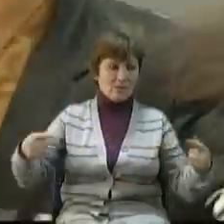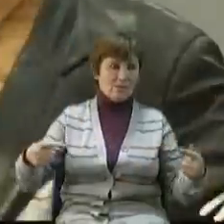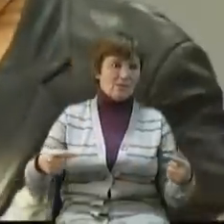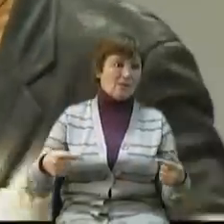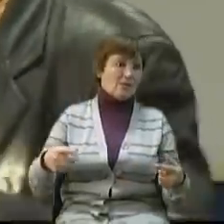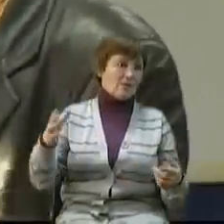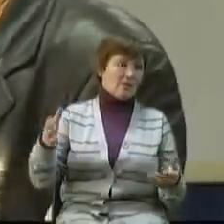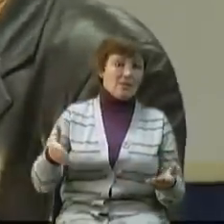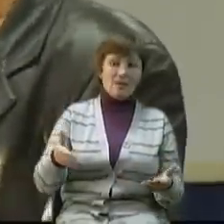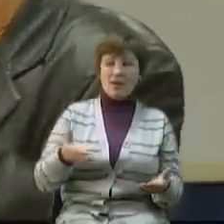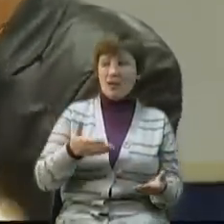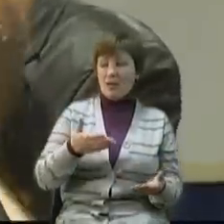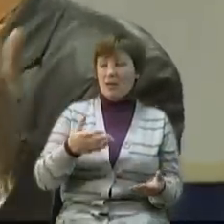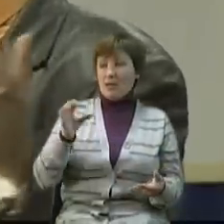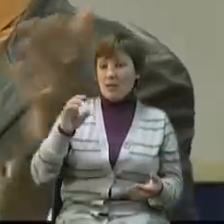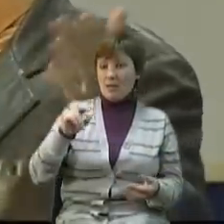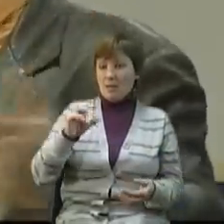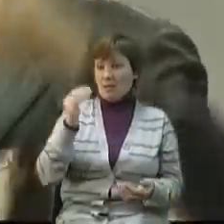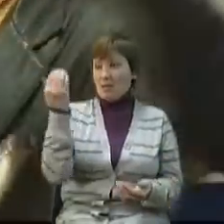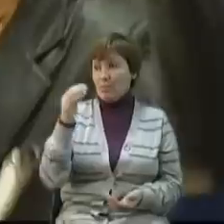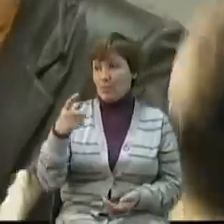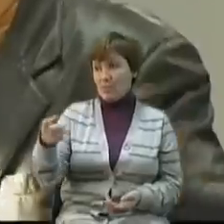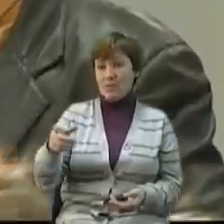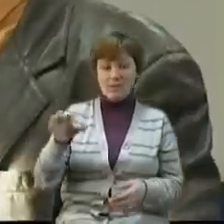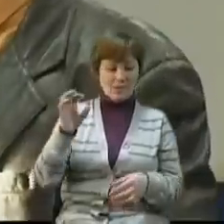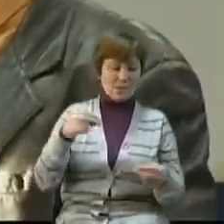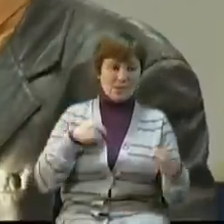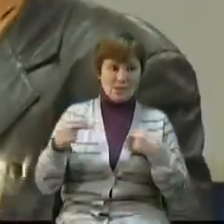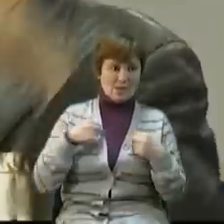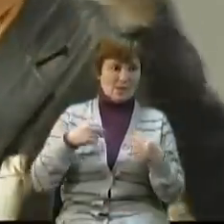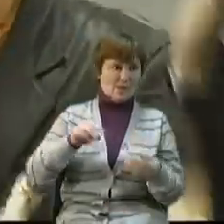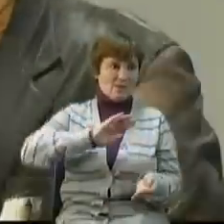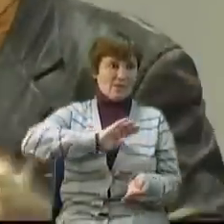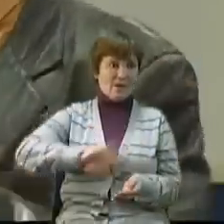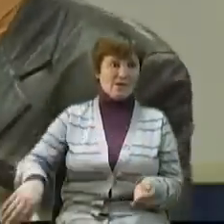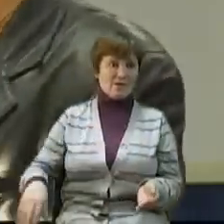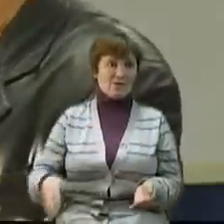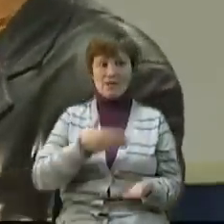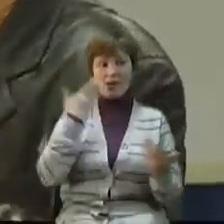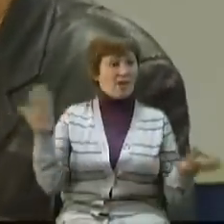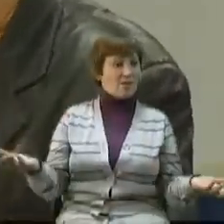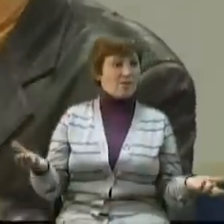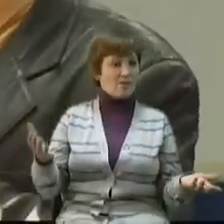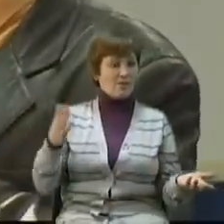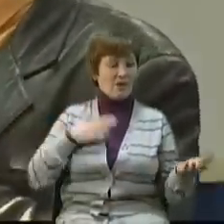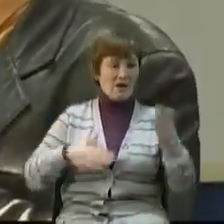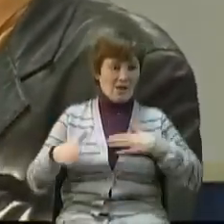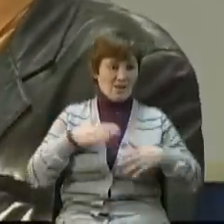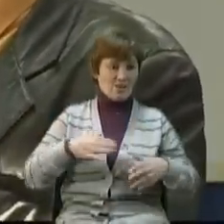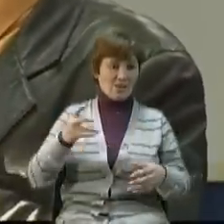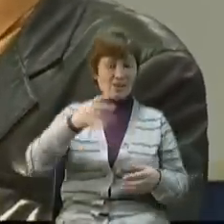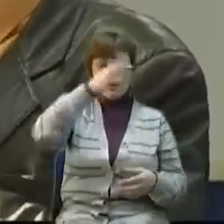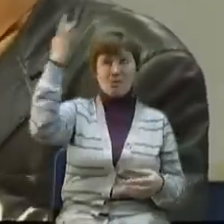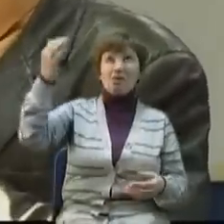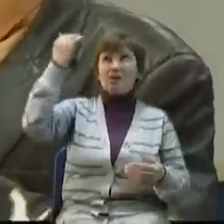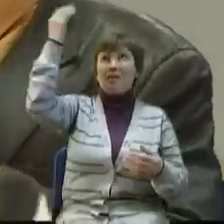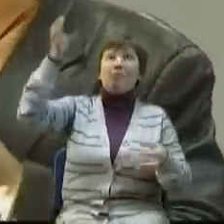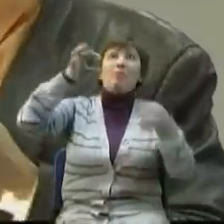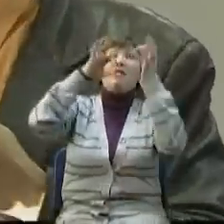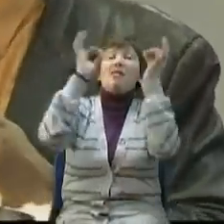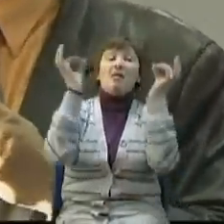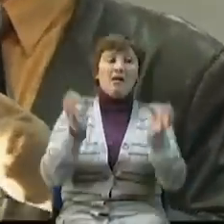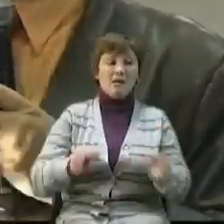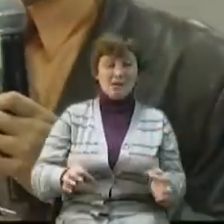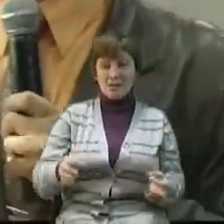был избавлен, и он на небе, уже на небесах, и уже радуется, и там ему прекрасно. Если мы в